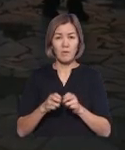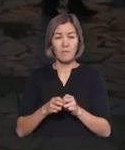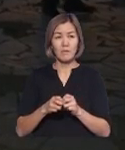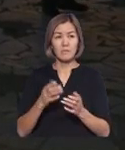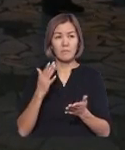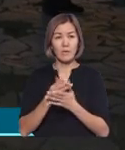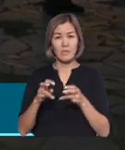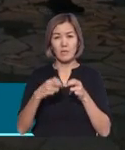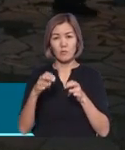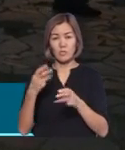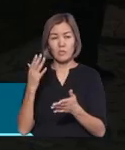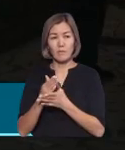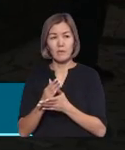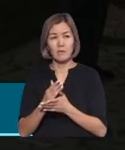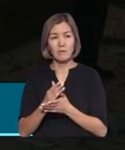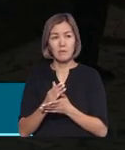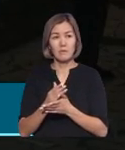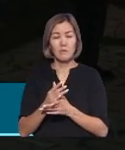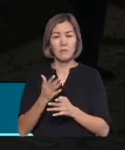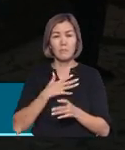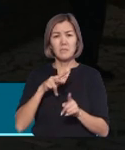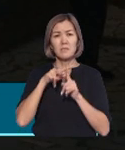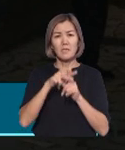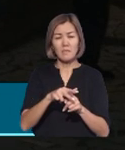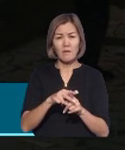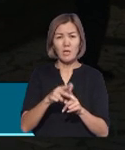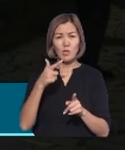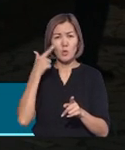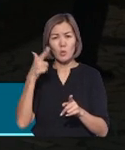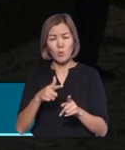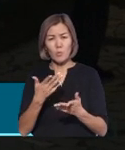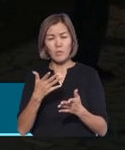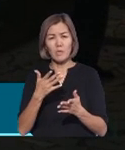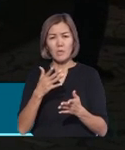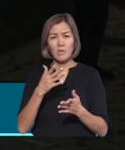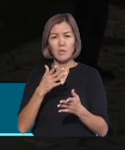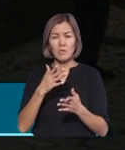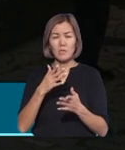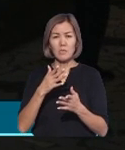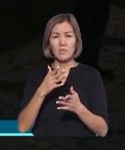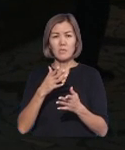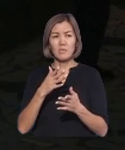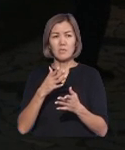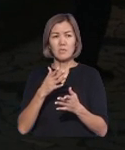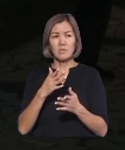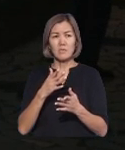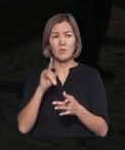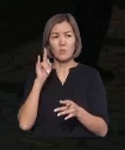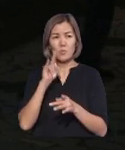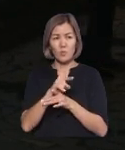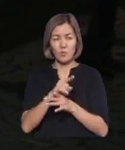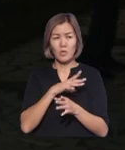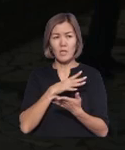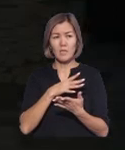Статьямен шығарамын деп қорқытады. Елемейді, біздер мысалы сұраймыз ғой, адам мысалы қашан береді, енді қайта бір ауыз айтып қойсаш, айтпайды, жауап